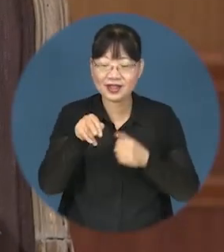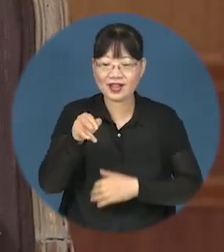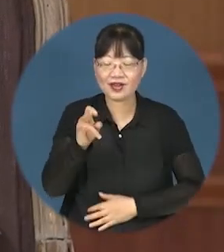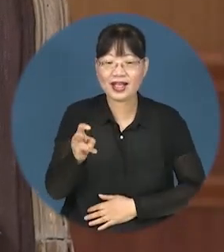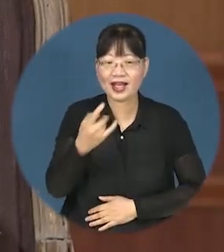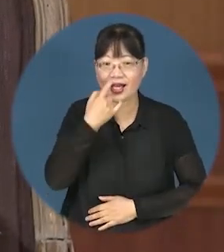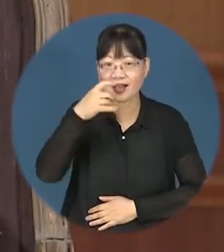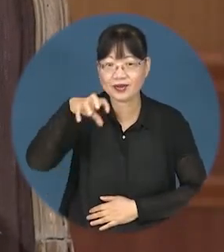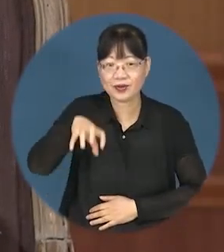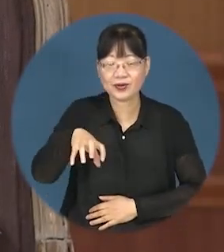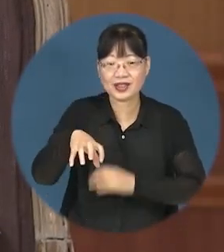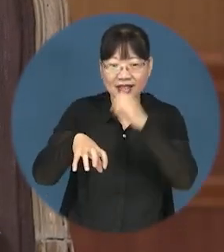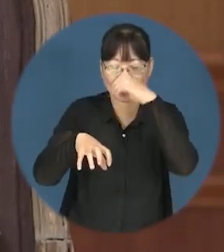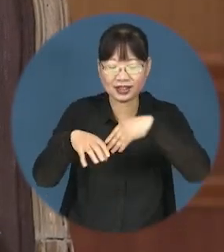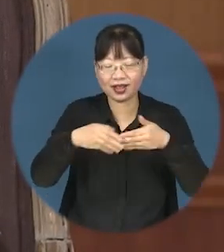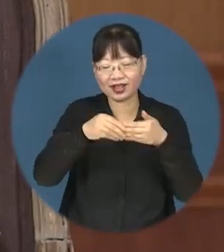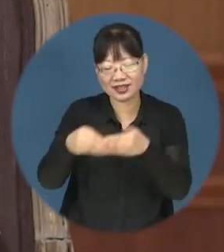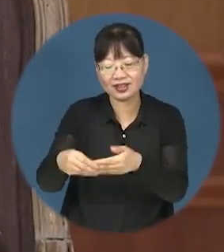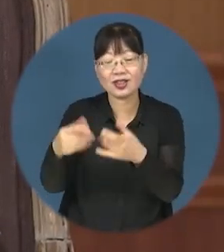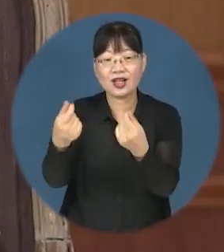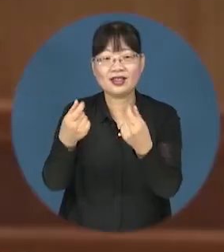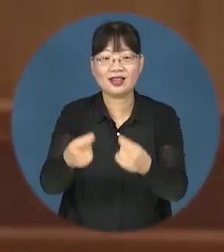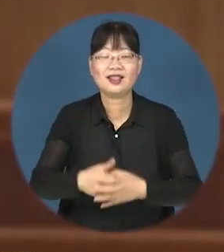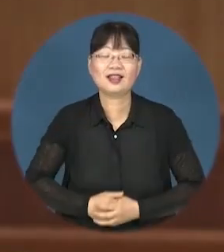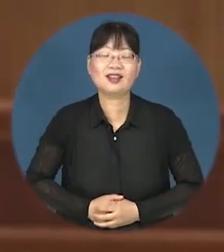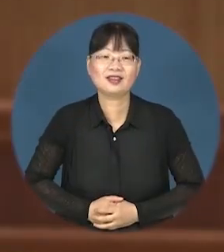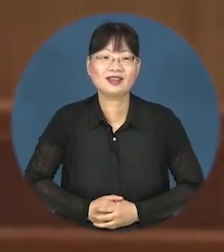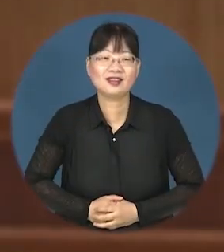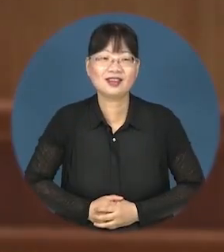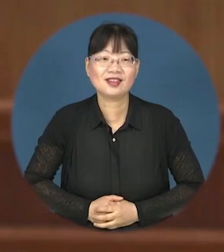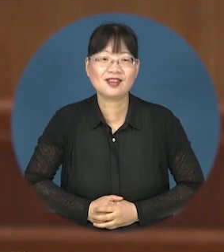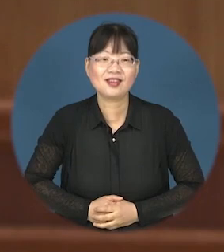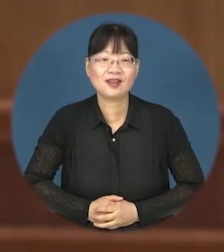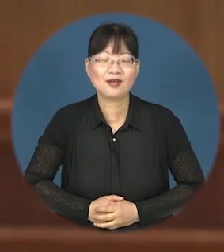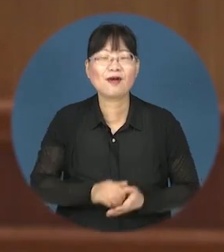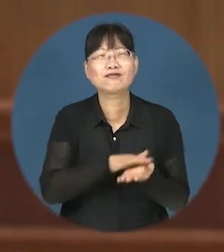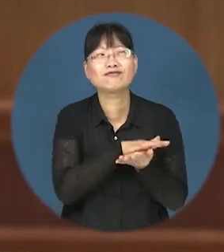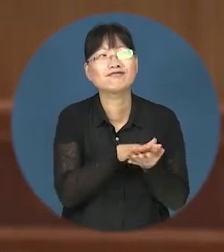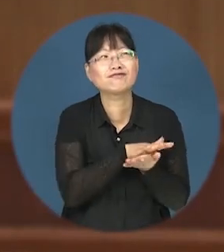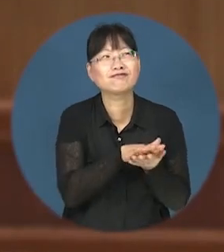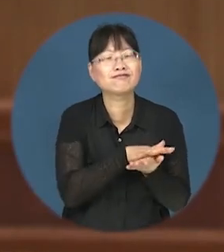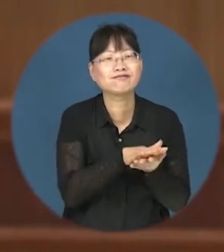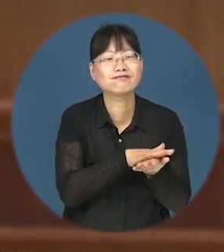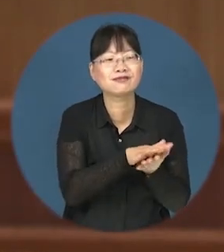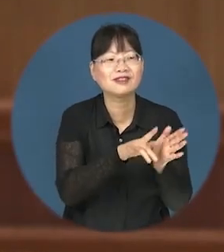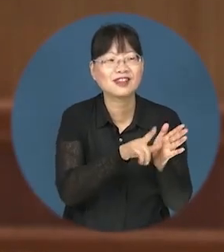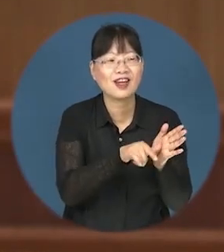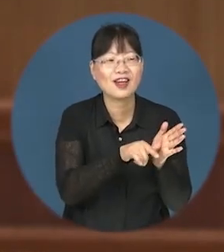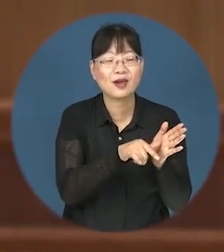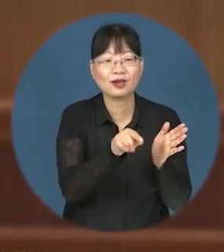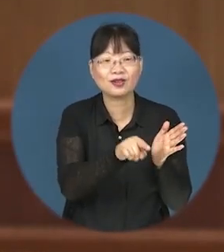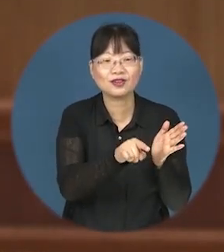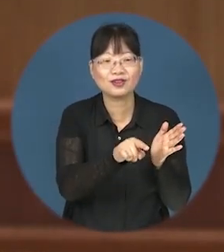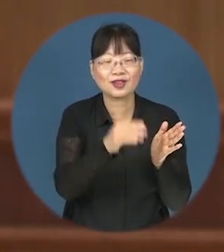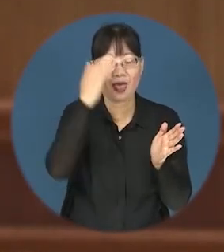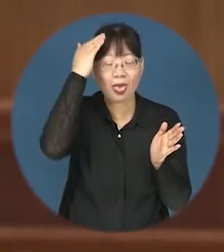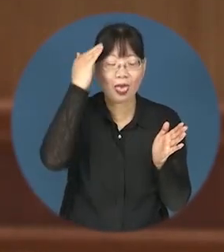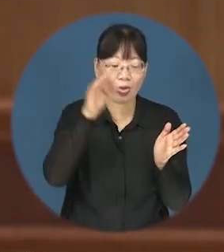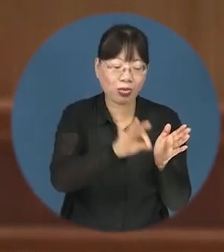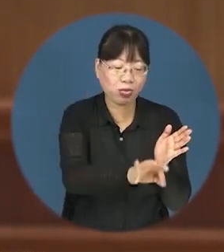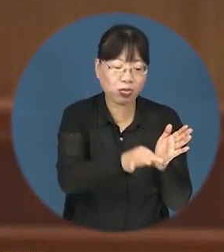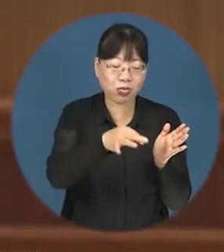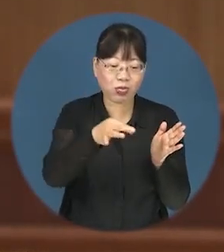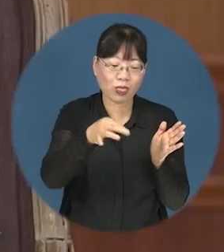이렇게 한것 같아요 그래요 끝에 컨 첨 뾰 몰라 이에 그 붙을 우선은 먹 찍어서 그거 되게